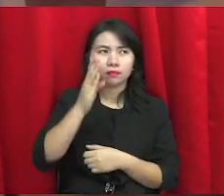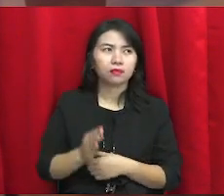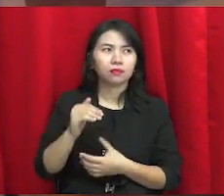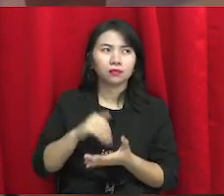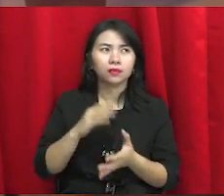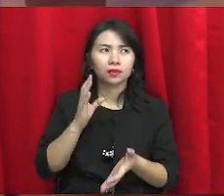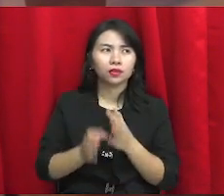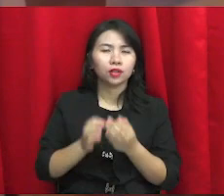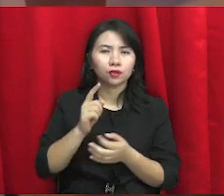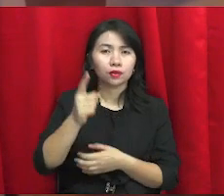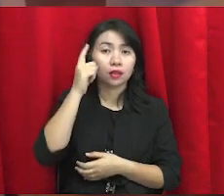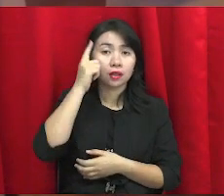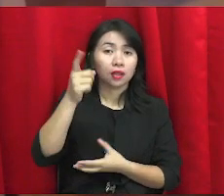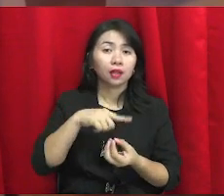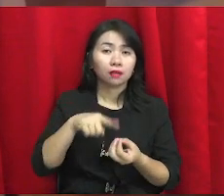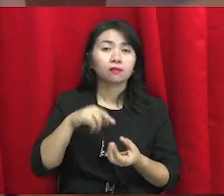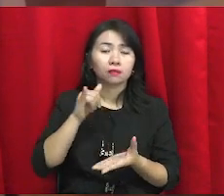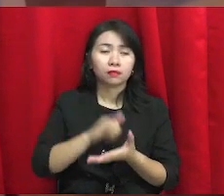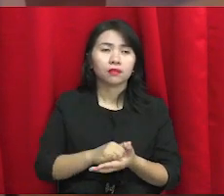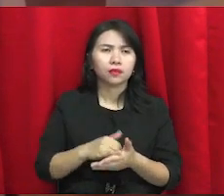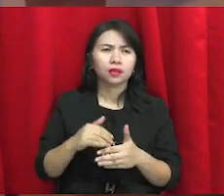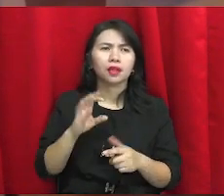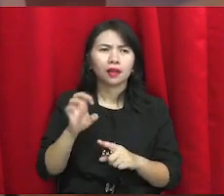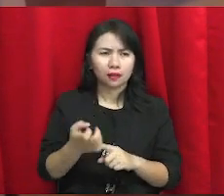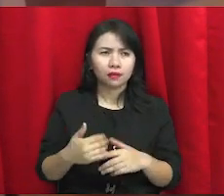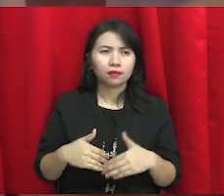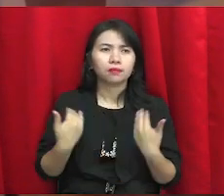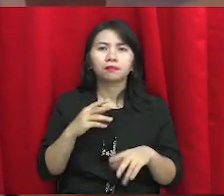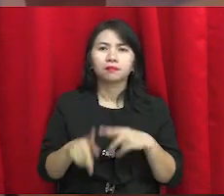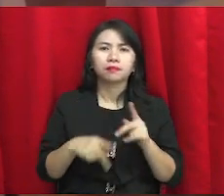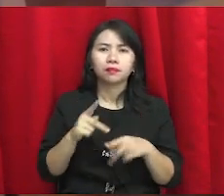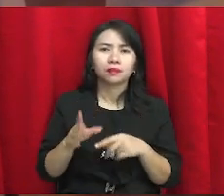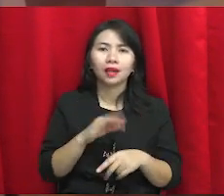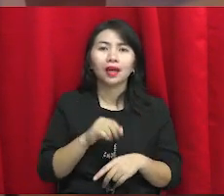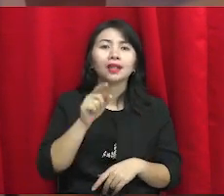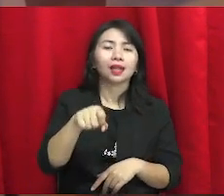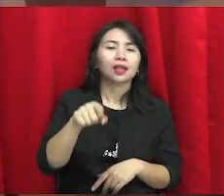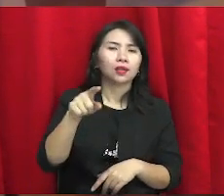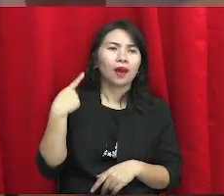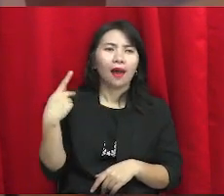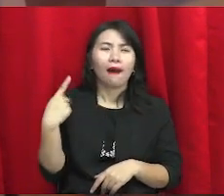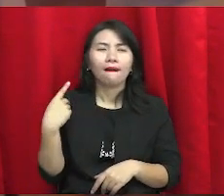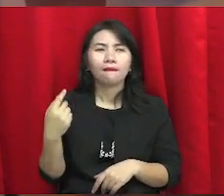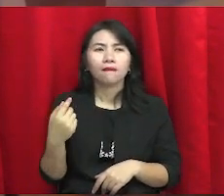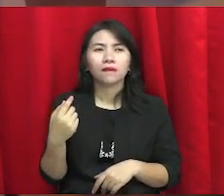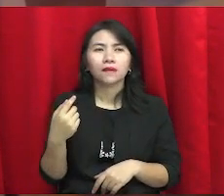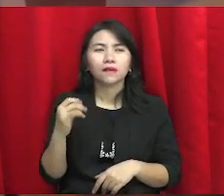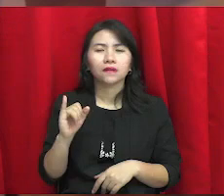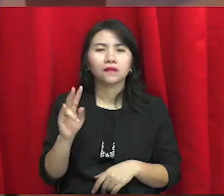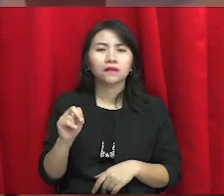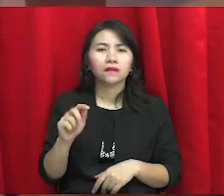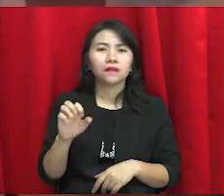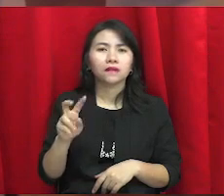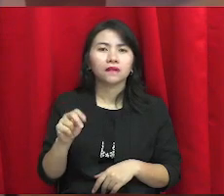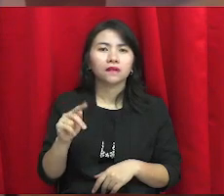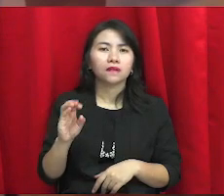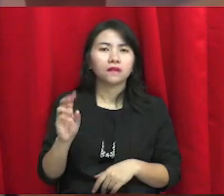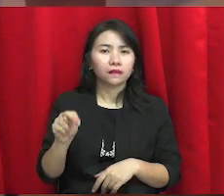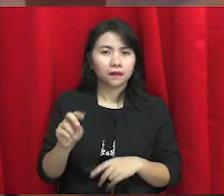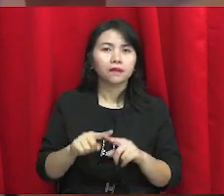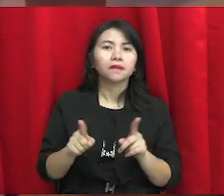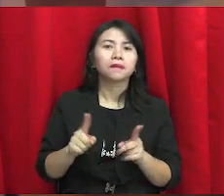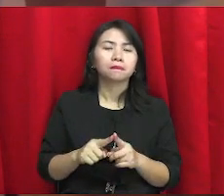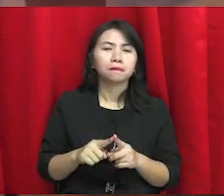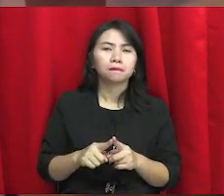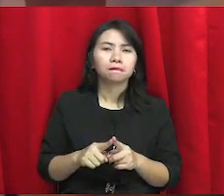ang iisipin ng bawat kabataan, na pure yung relasyon, intention mo palagi natin bilang anak ng Diyos, yung maayos